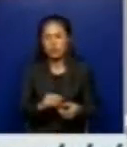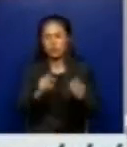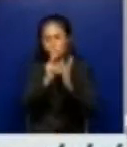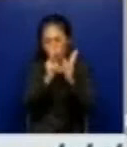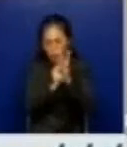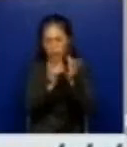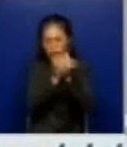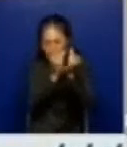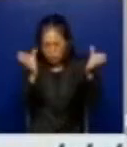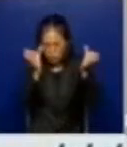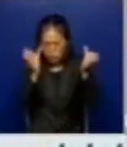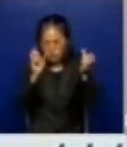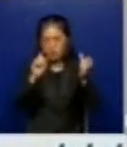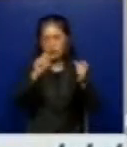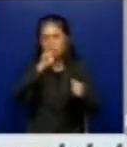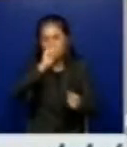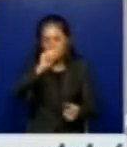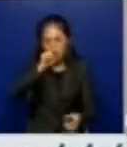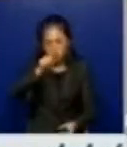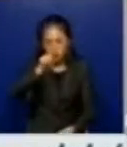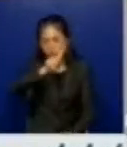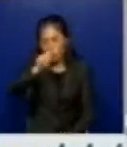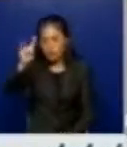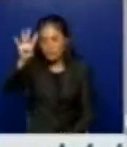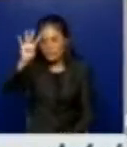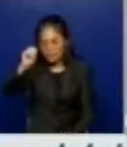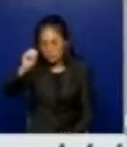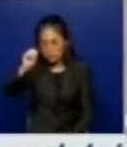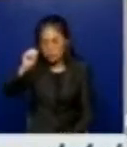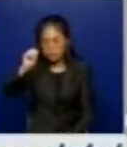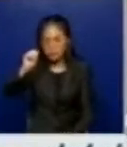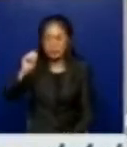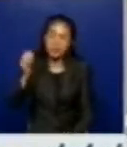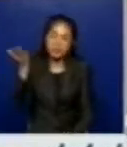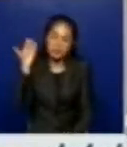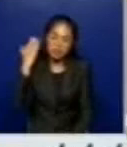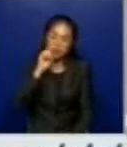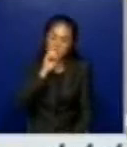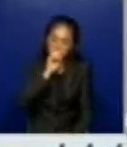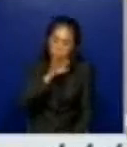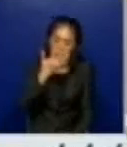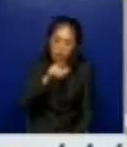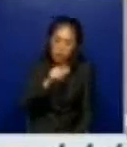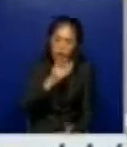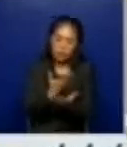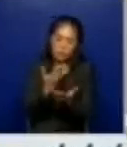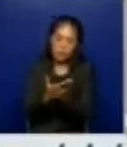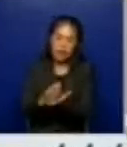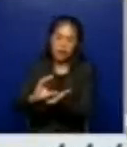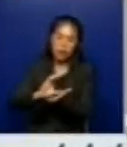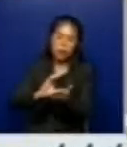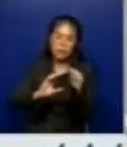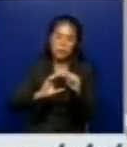า140จริงๆผมเคยพูดไปแล้วนะครับว่างบประมาณมาตรา140เนี่ยเงินแผ่นดินนะ